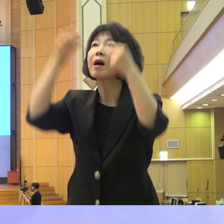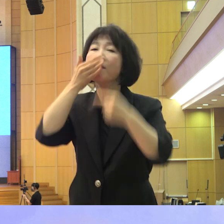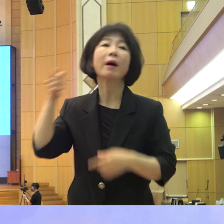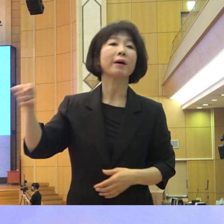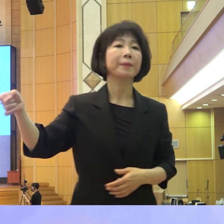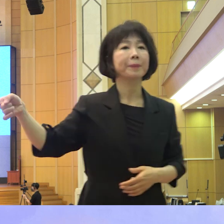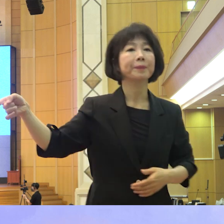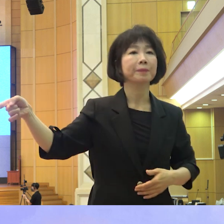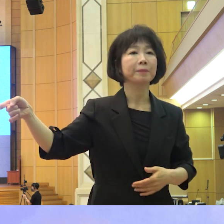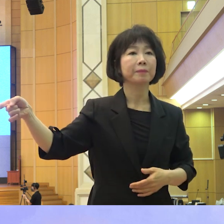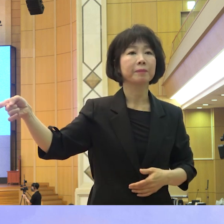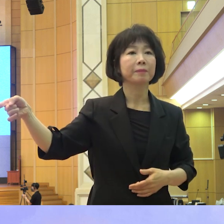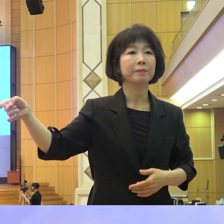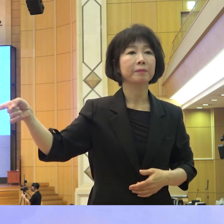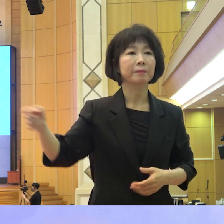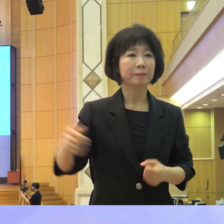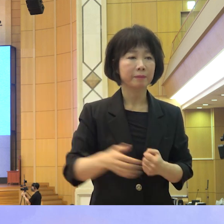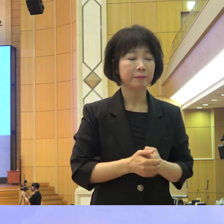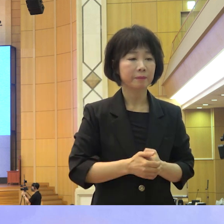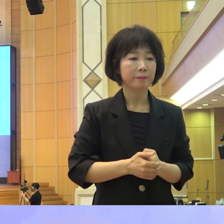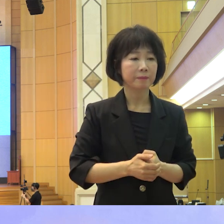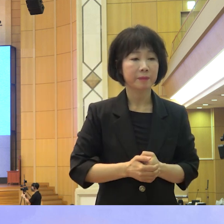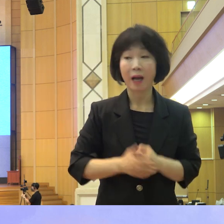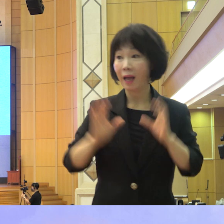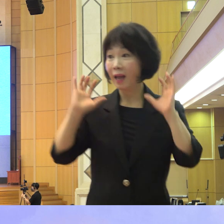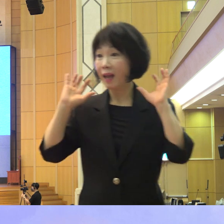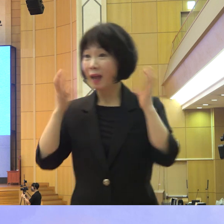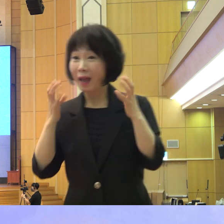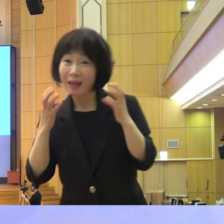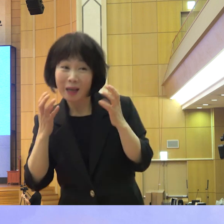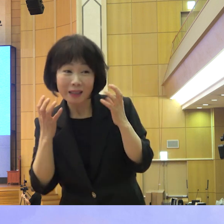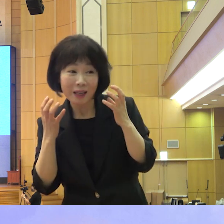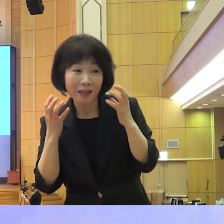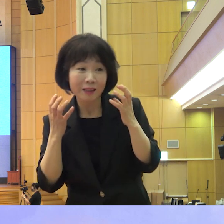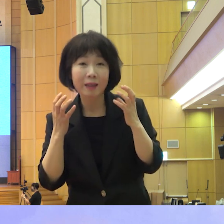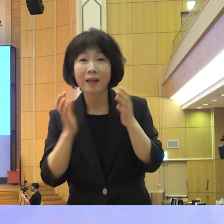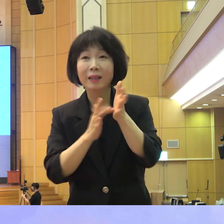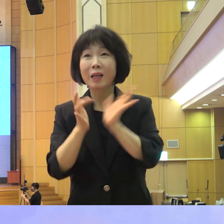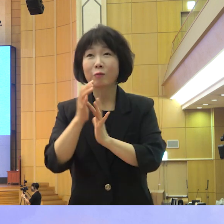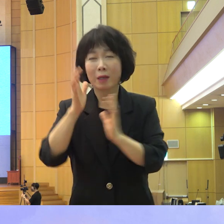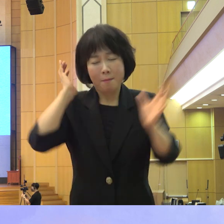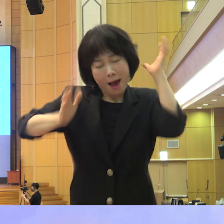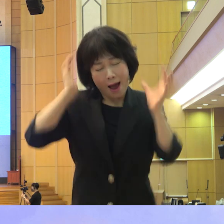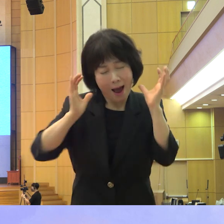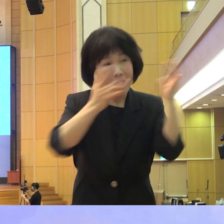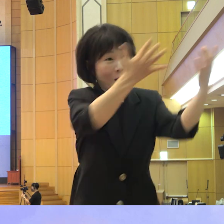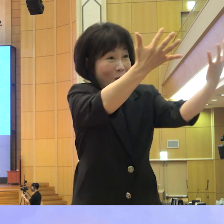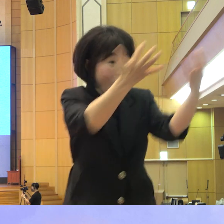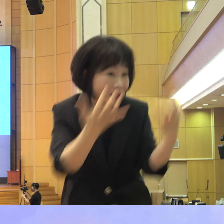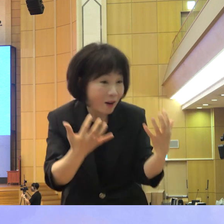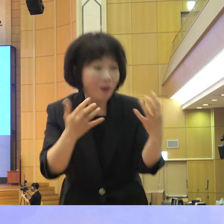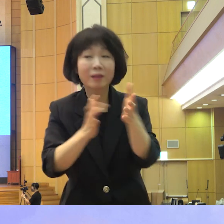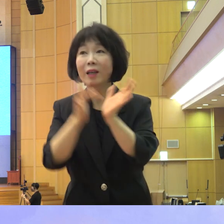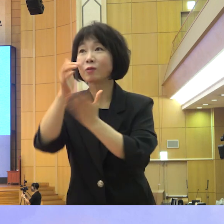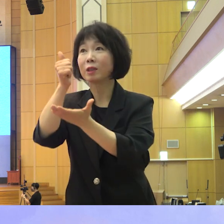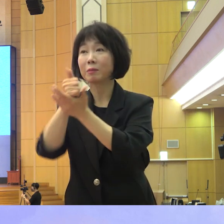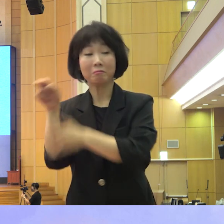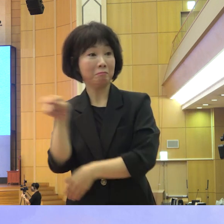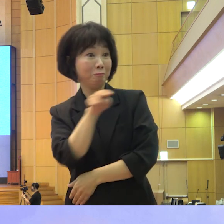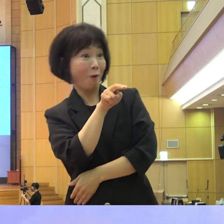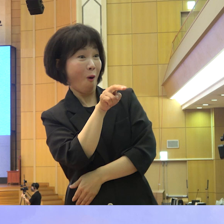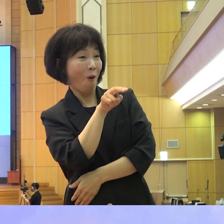것이니라. 그러자 아이들은 예수님께로 달려왔어요. 예수님께서는